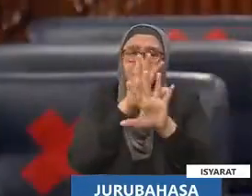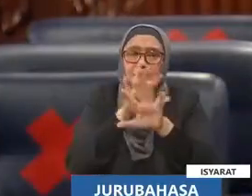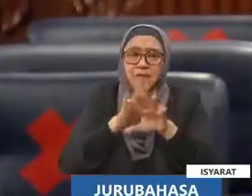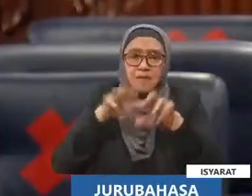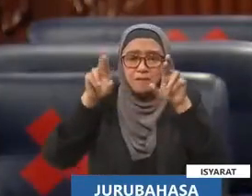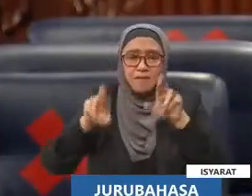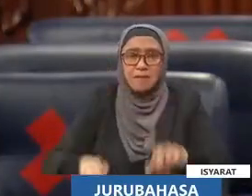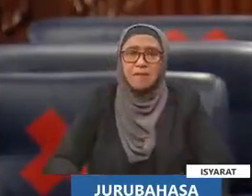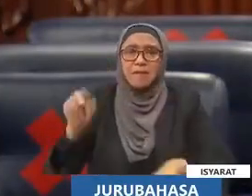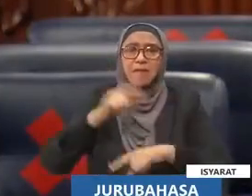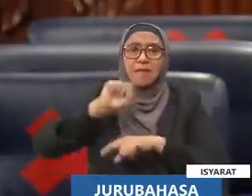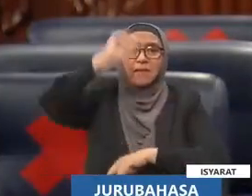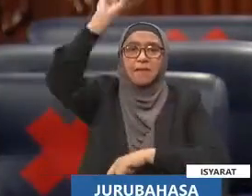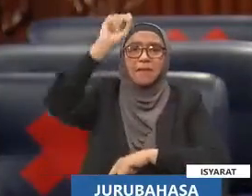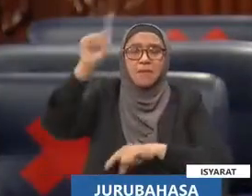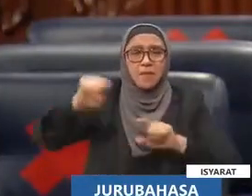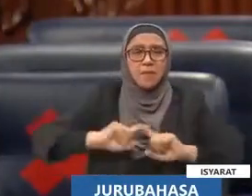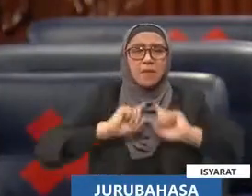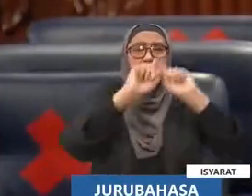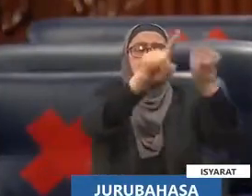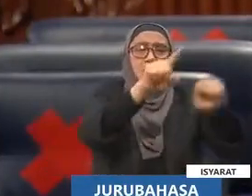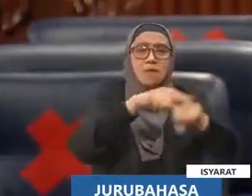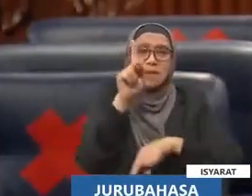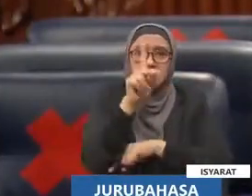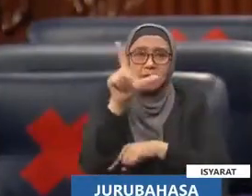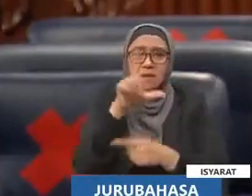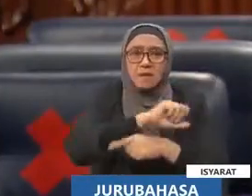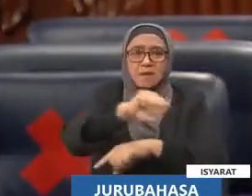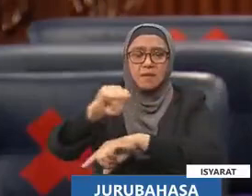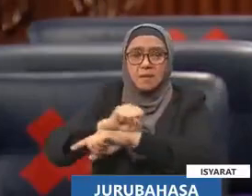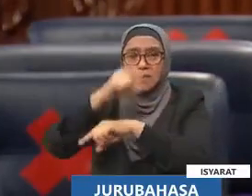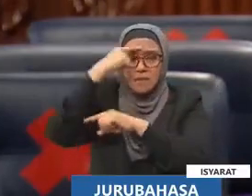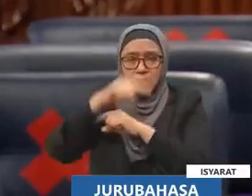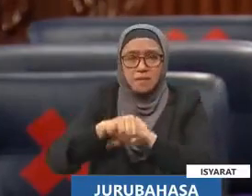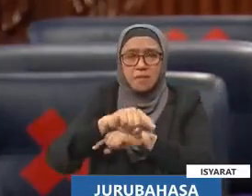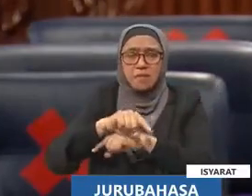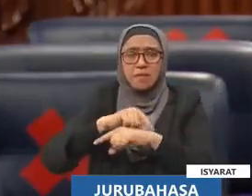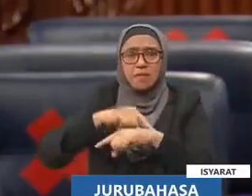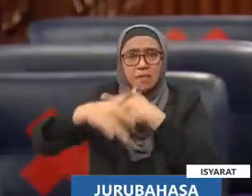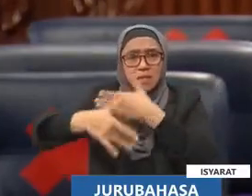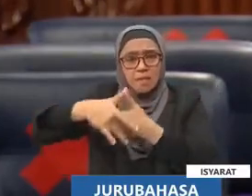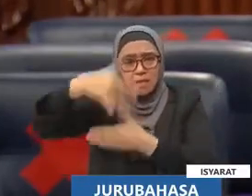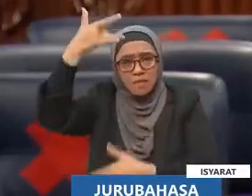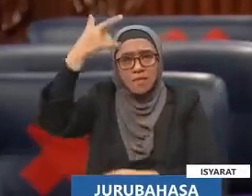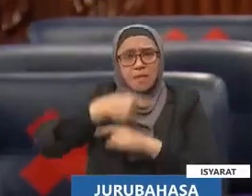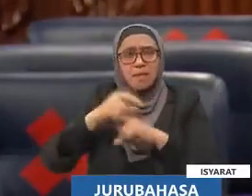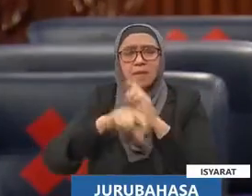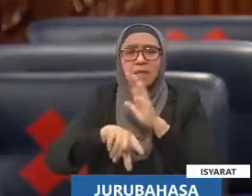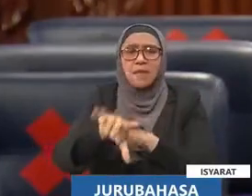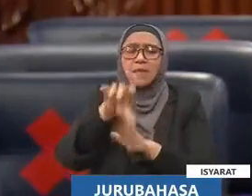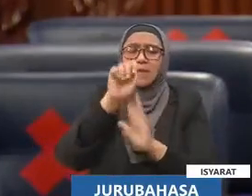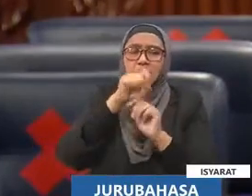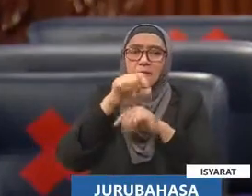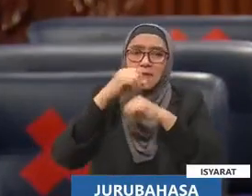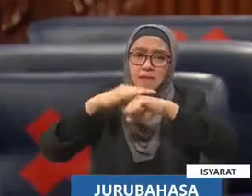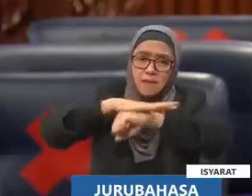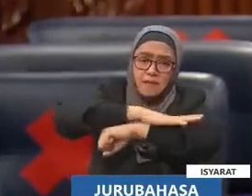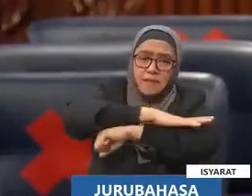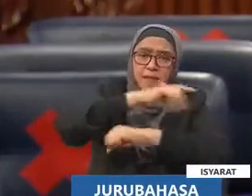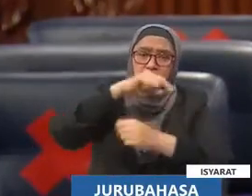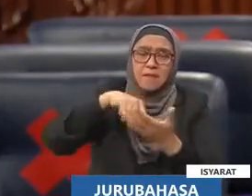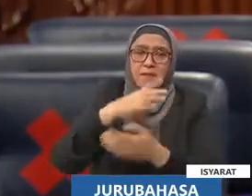begitu tempat lain seperti Kuala Lumpur Singapura untuk paint OSIS sensus penduduk di kawasan saya Kota Kinabalu lebih Bertuah karena